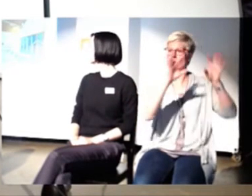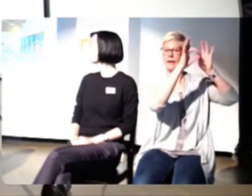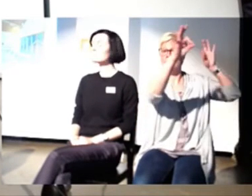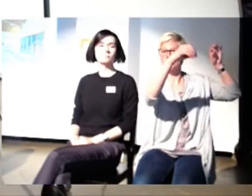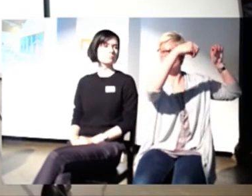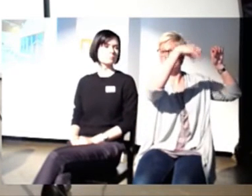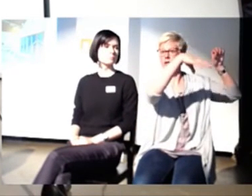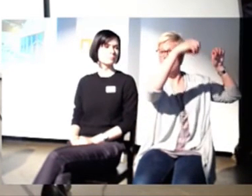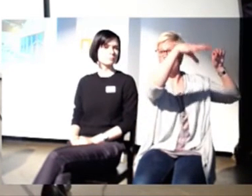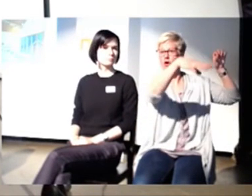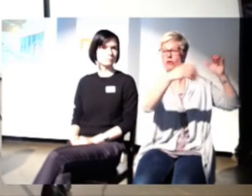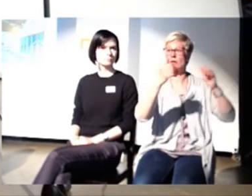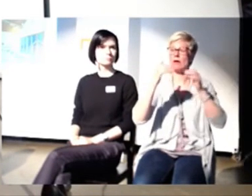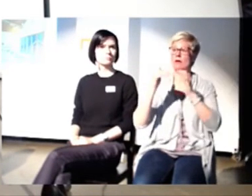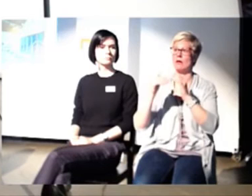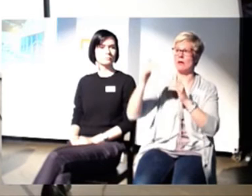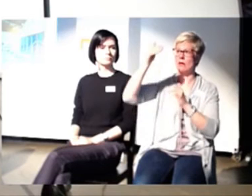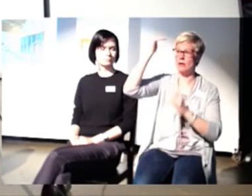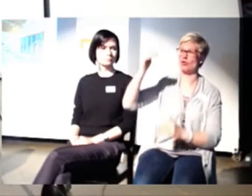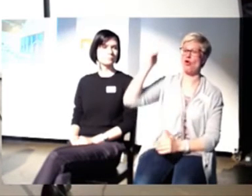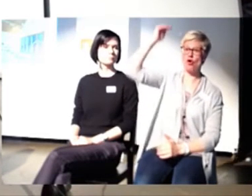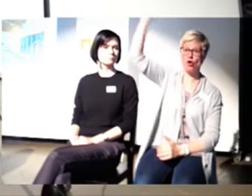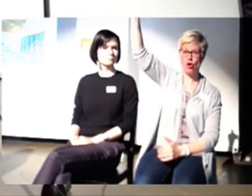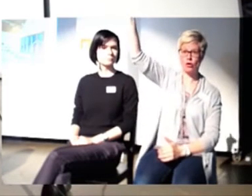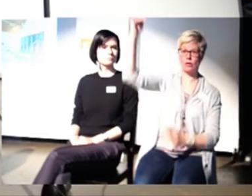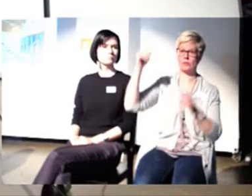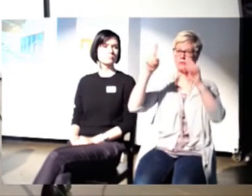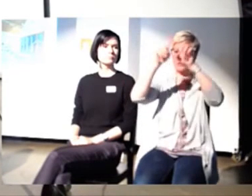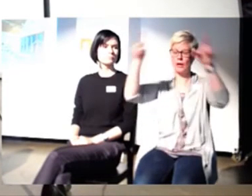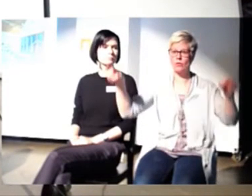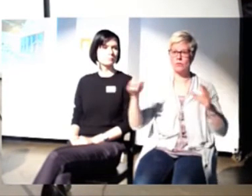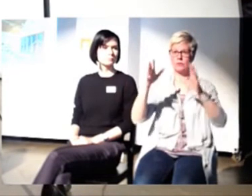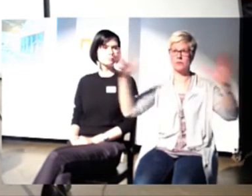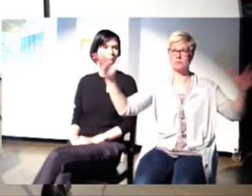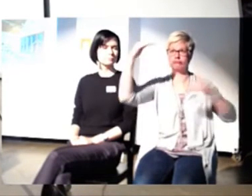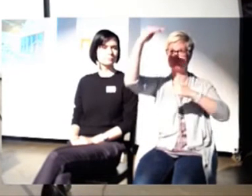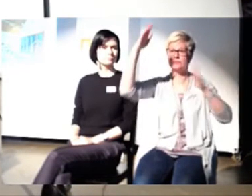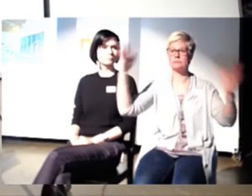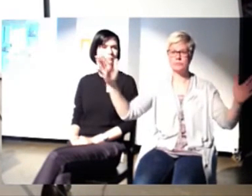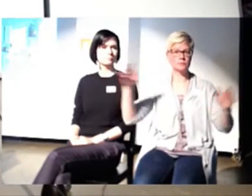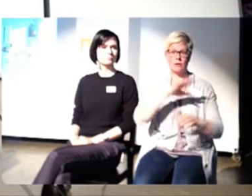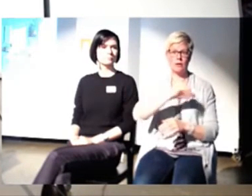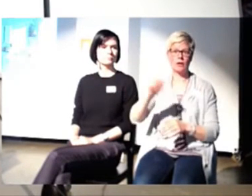ja erittäin isot ikkunat ja kaikki mahdollinen tarpeellinen, mitä tarvitaan työskentelyyn.